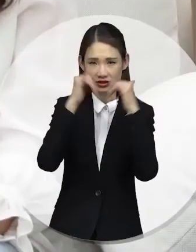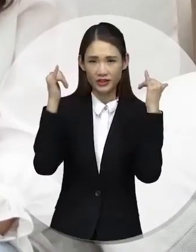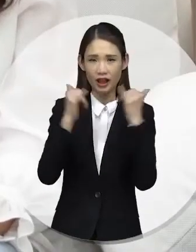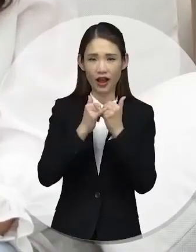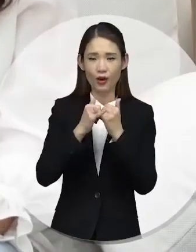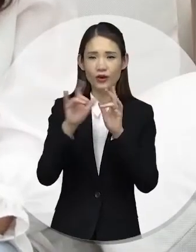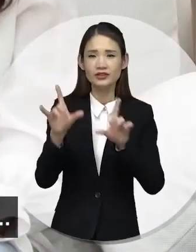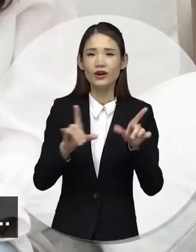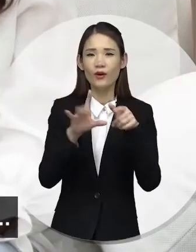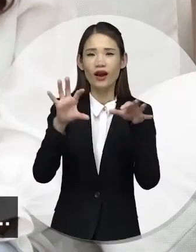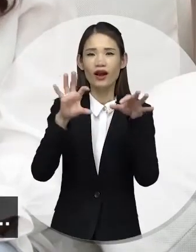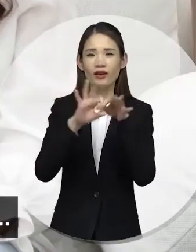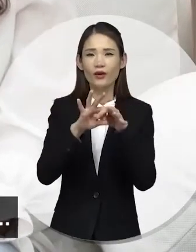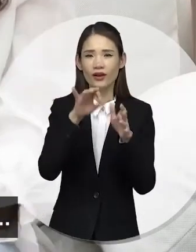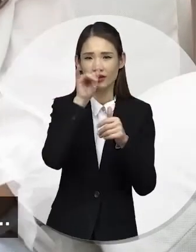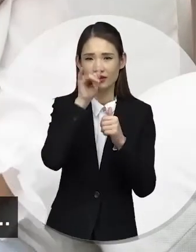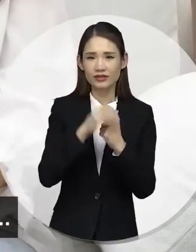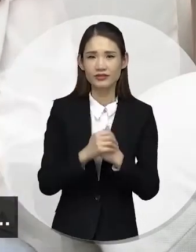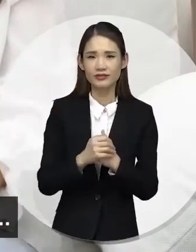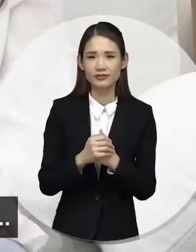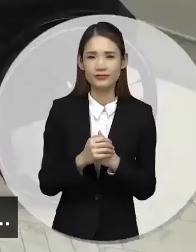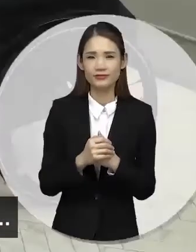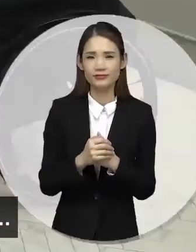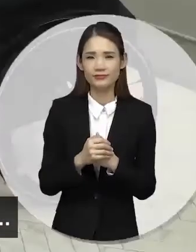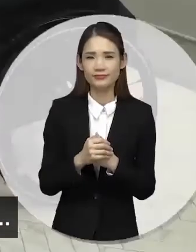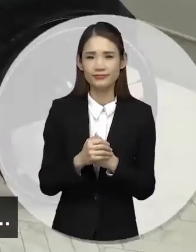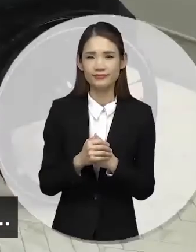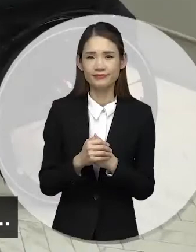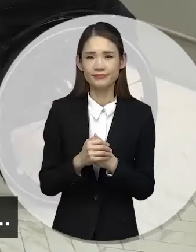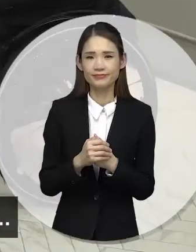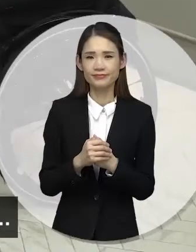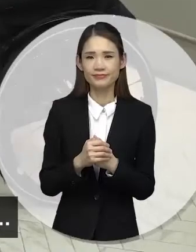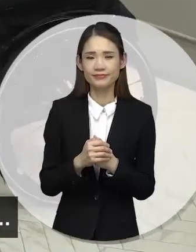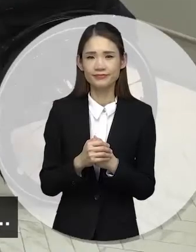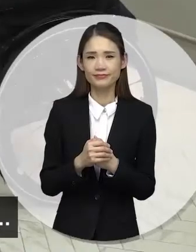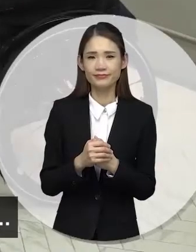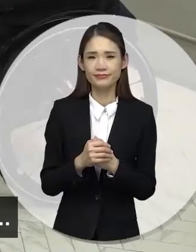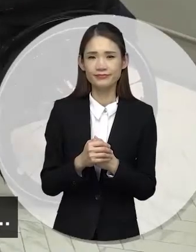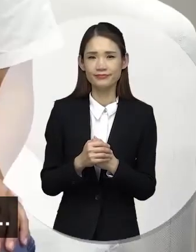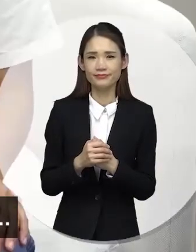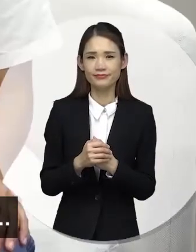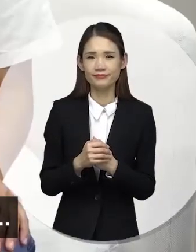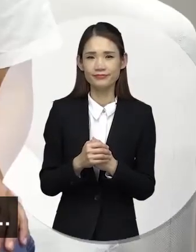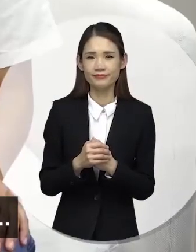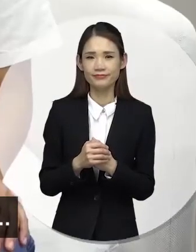완전 직결됐네요. 와. 심지어 토익은 취업할 때 필요하니까. 어떡해?